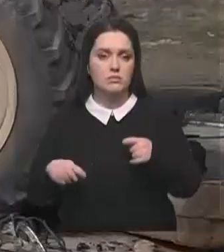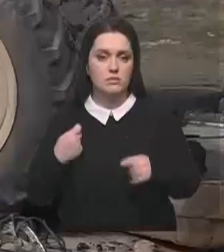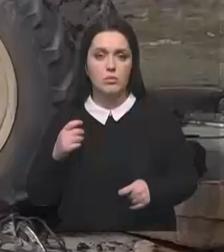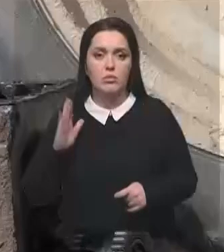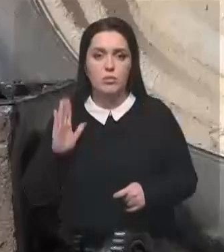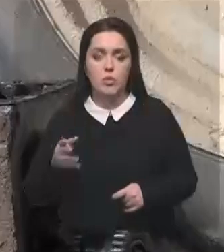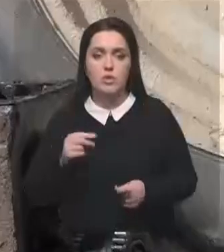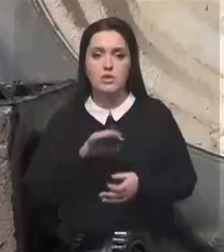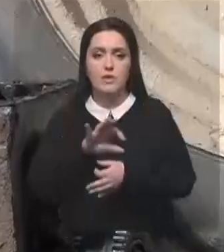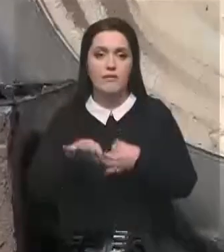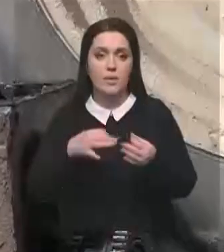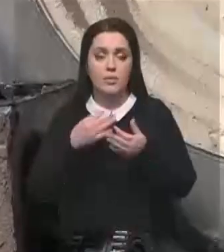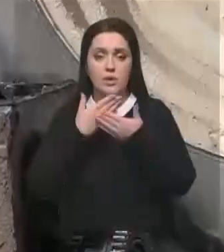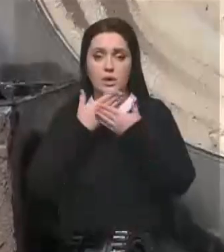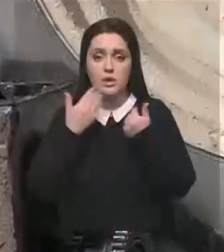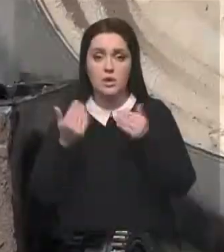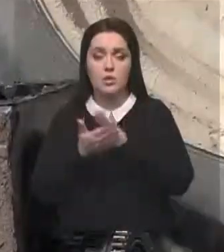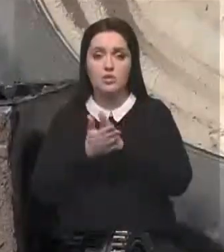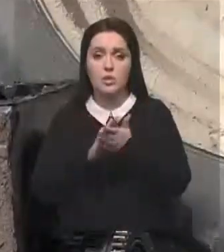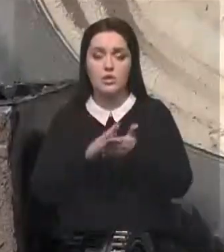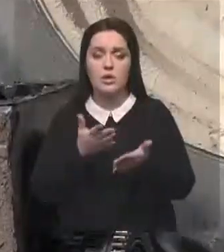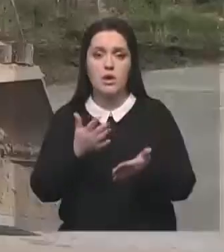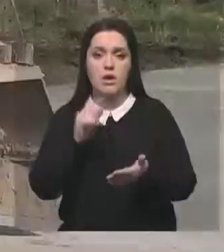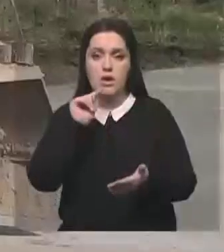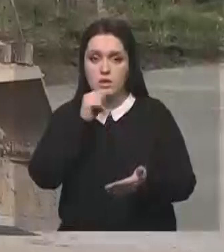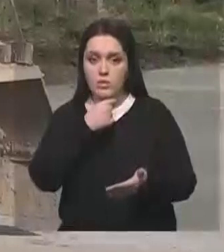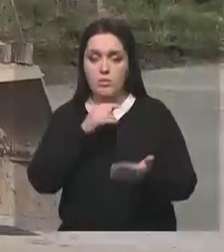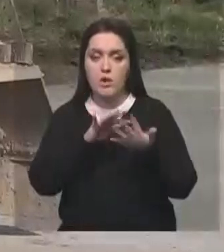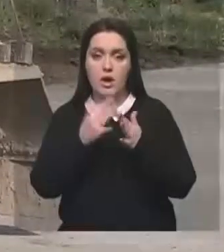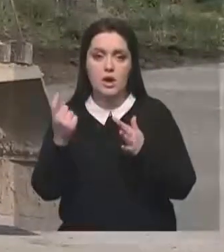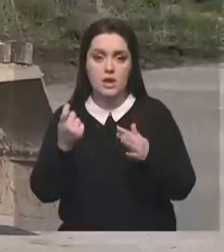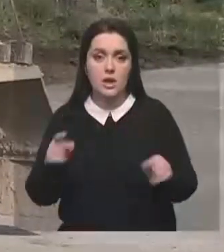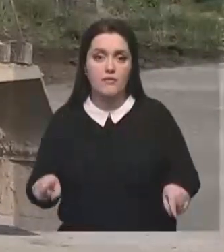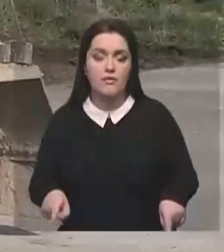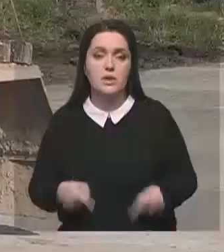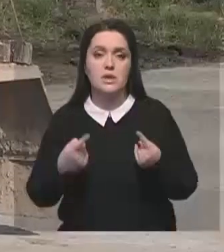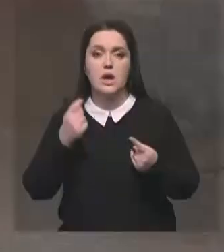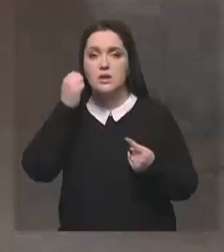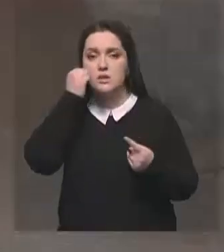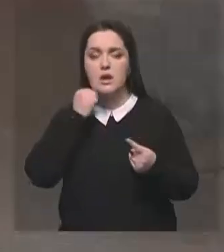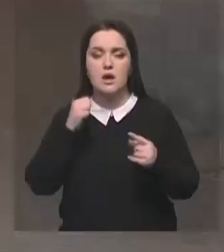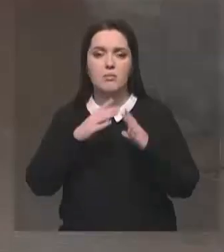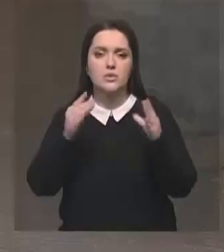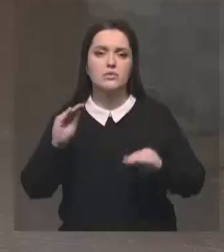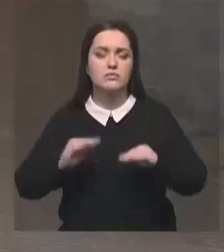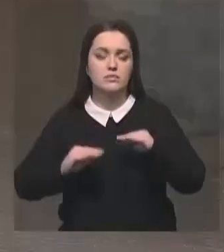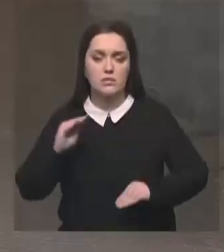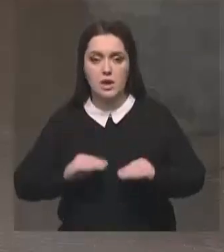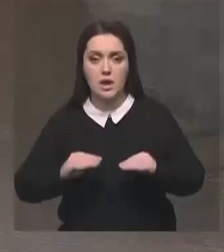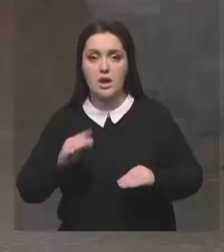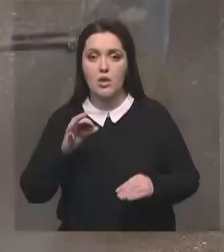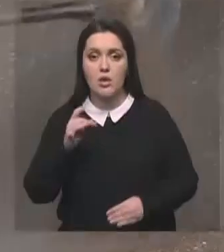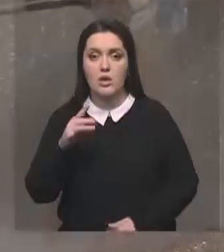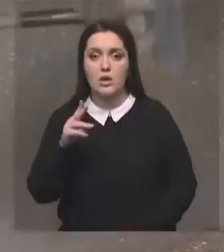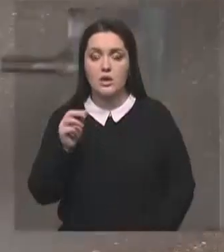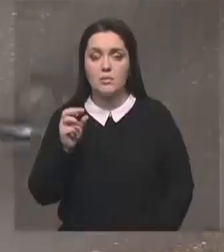Свободных средств тоже нет. В условиях жесткой экономии аграрии восстанавливают старые машины. В Ардабасинском районе не